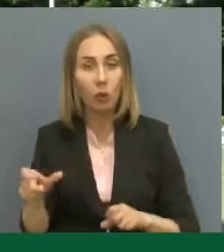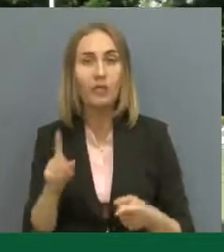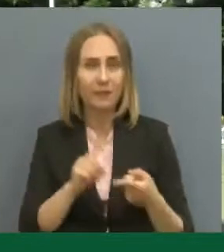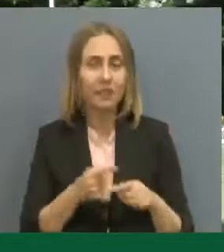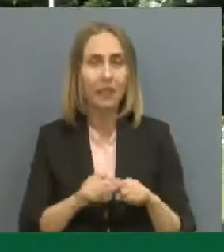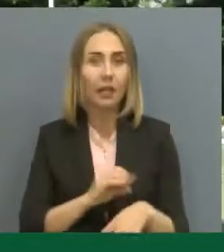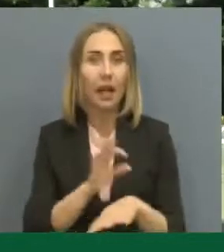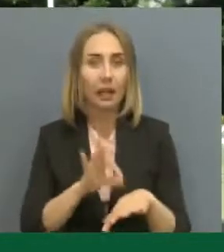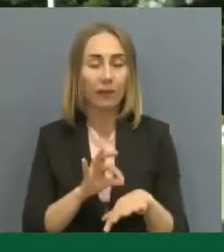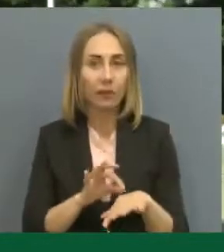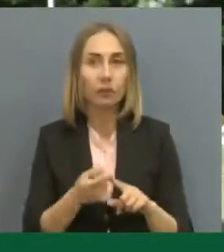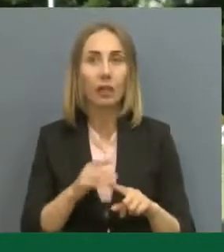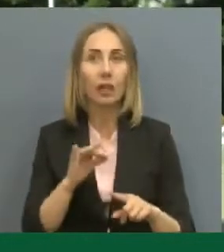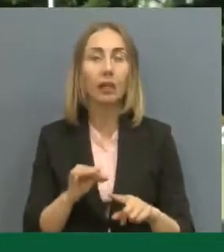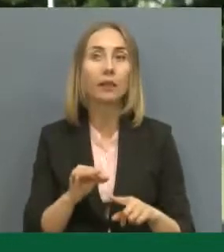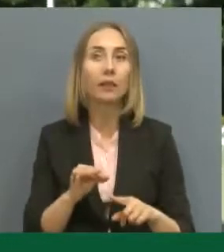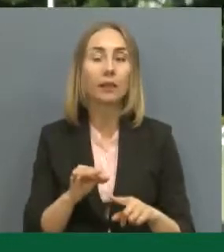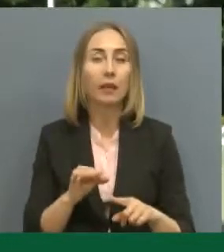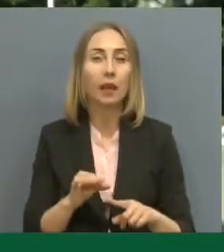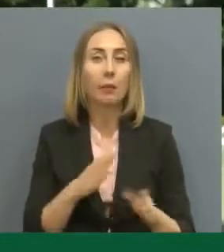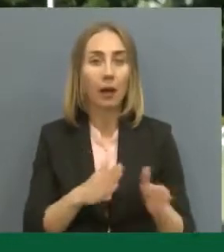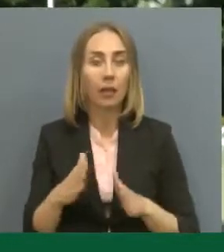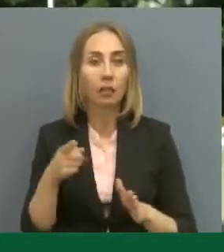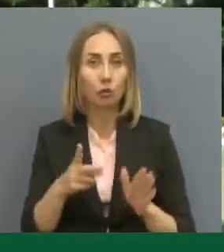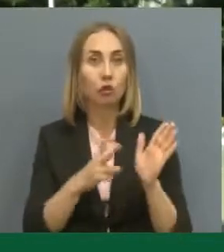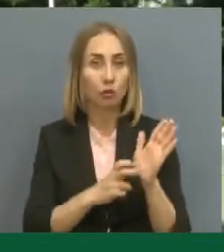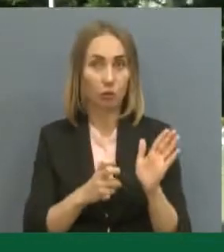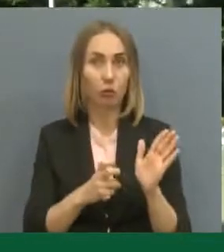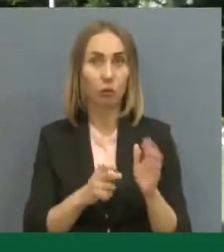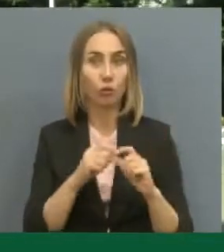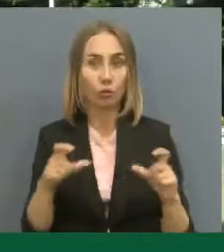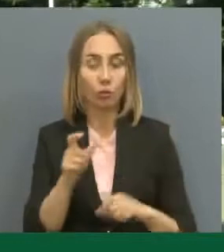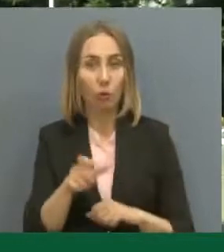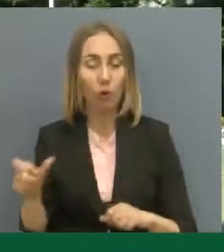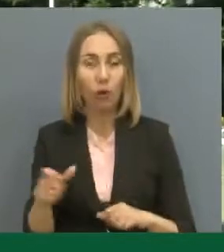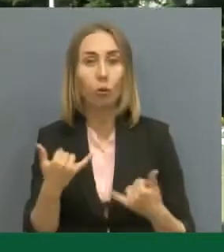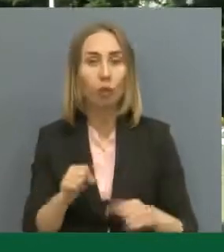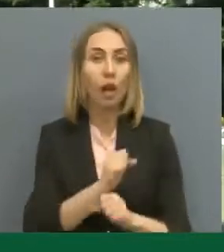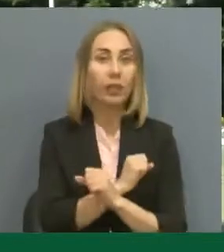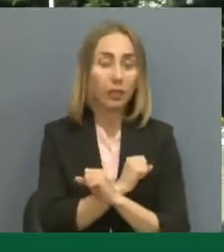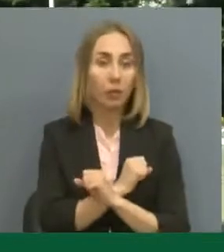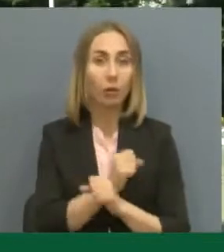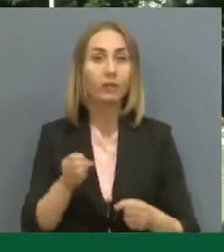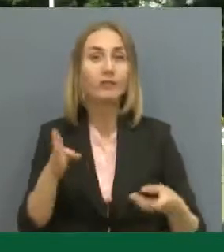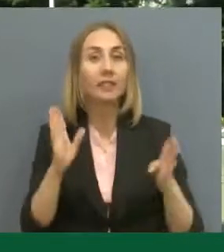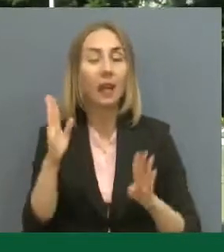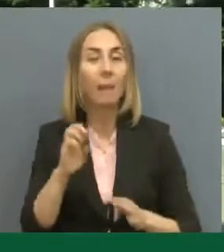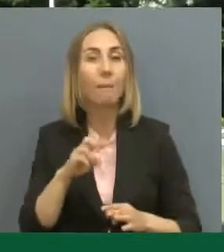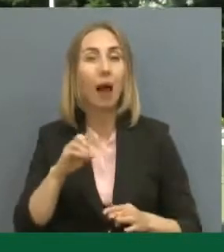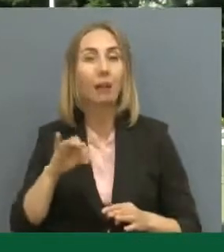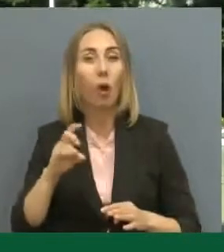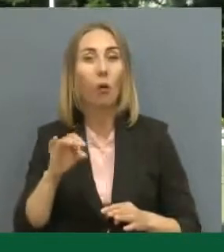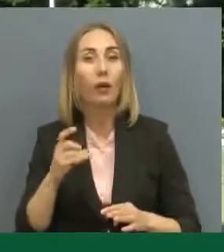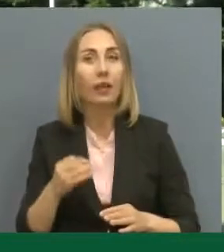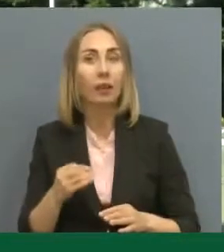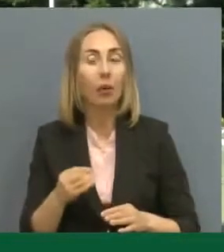коронавирусу, порядка 1700 школьников уже отдохнули в стенах «Балдаурена», оздоровились, были охвачены очень